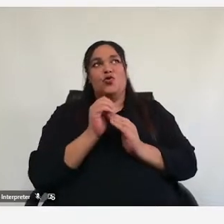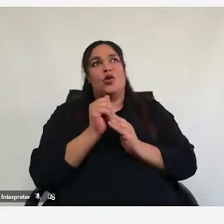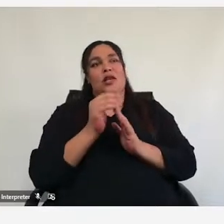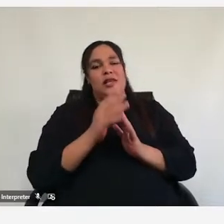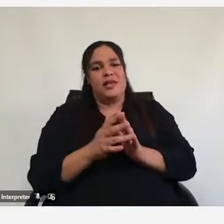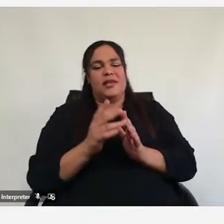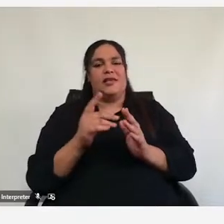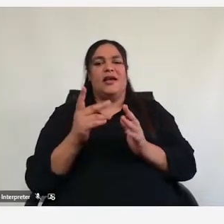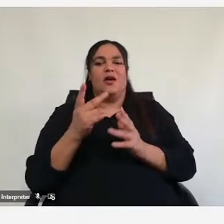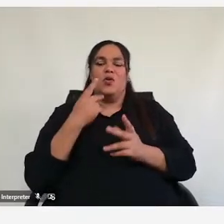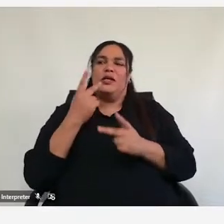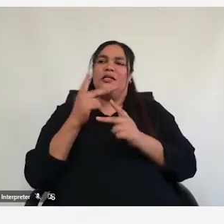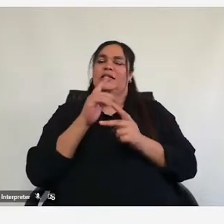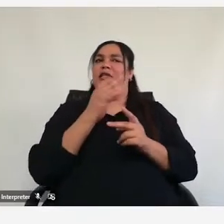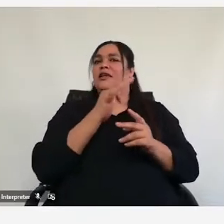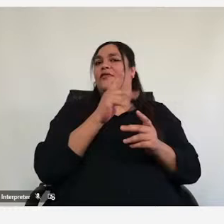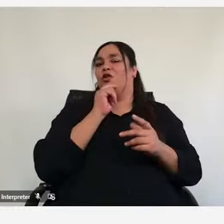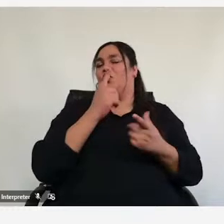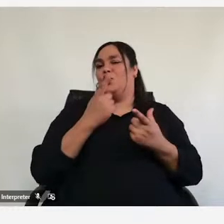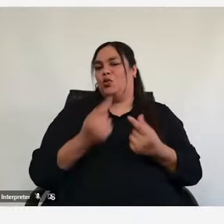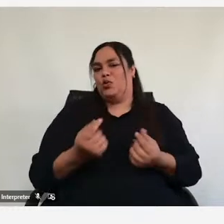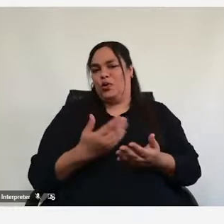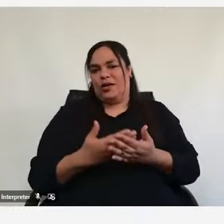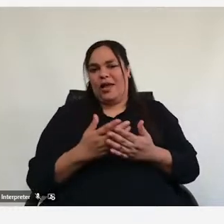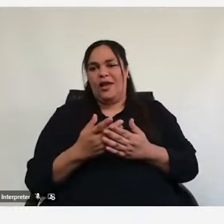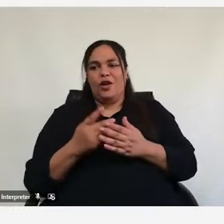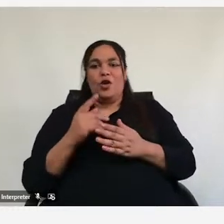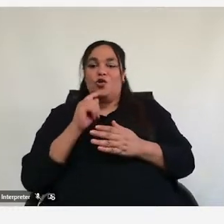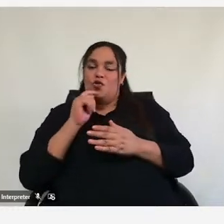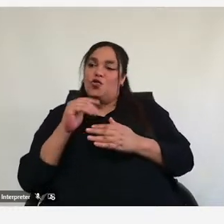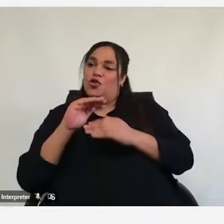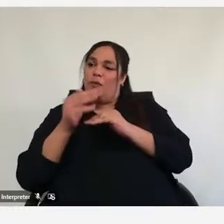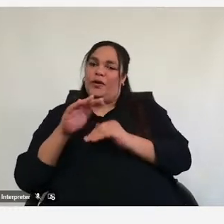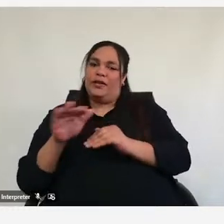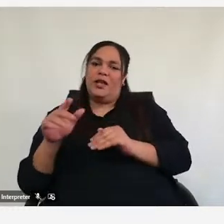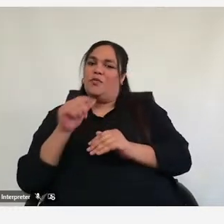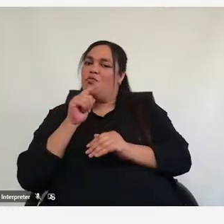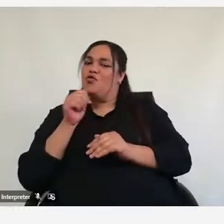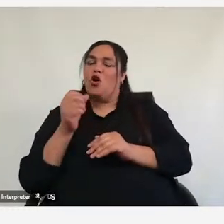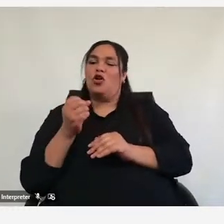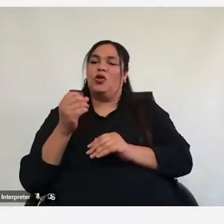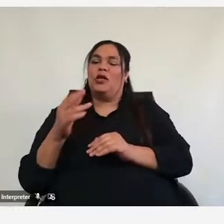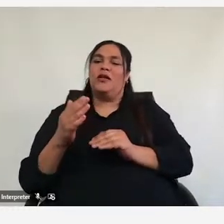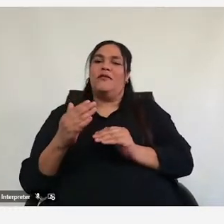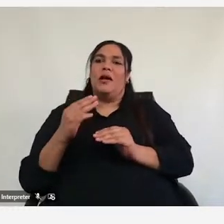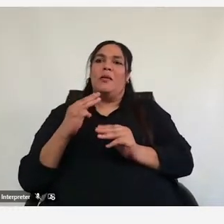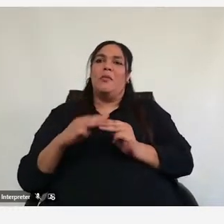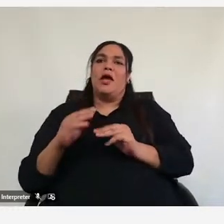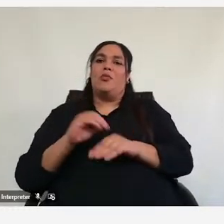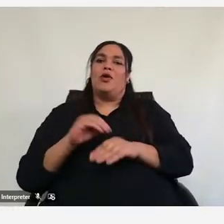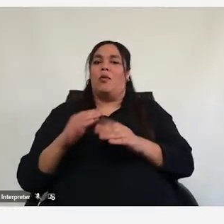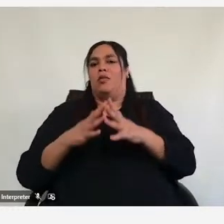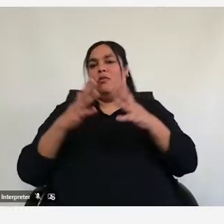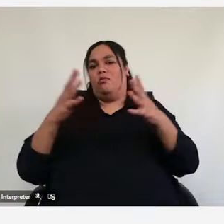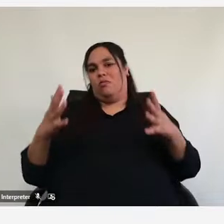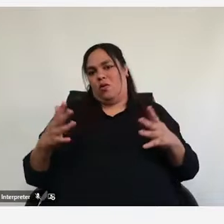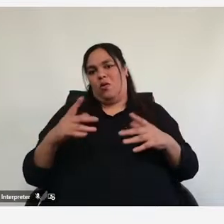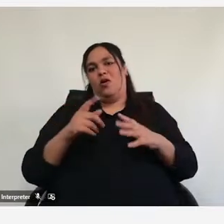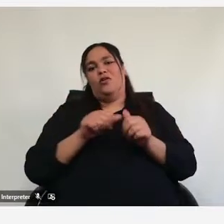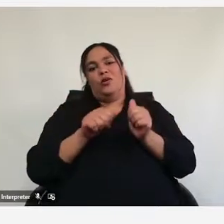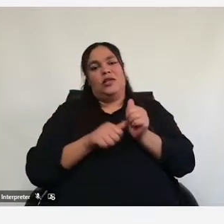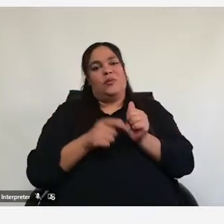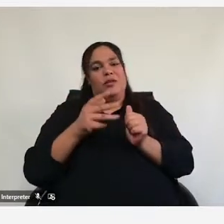gemeet aan die vermoë om die kwesbare te beskerm, nie om 'n laste te vergroot nie. Adjunk speaker, die